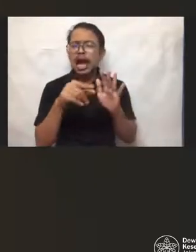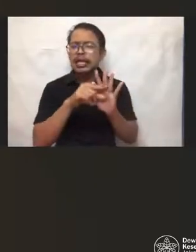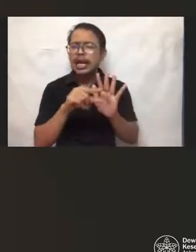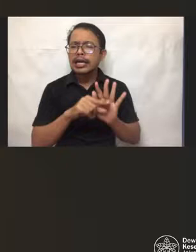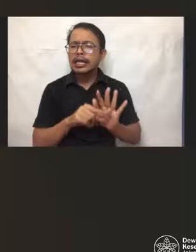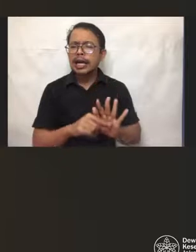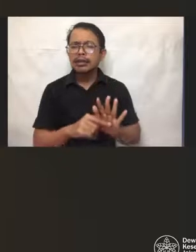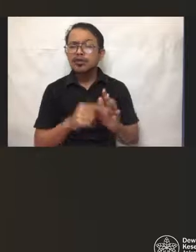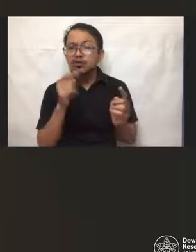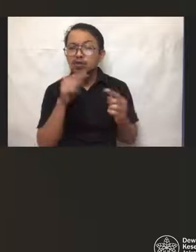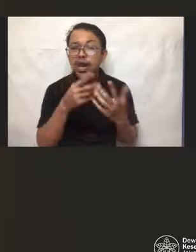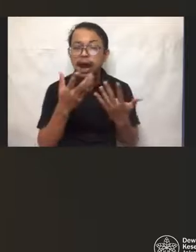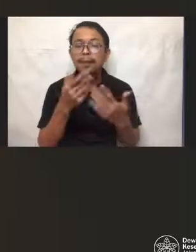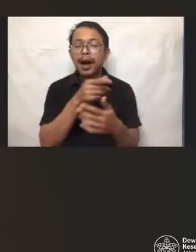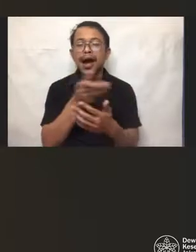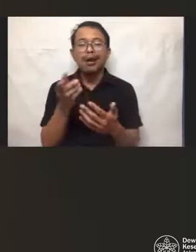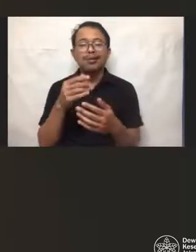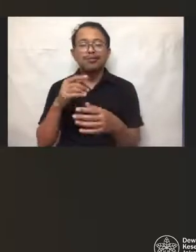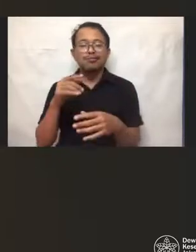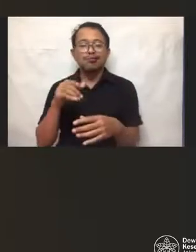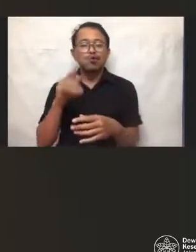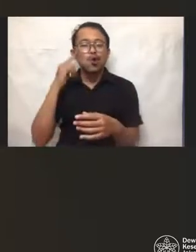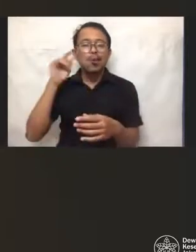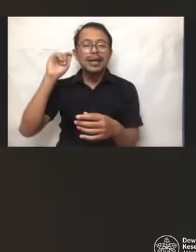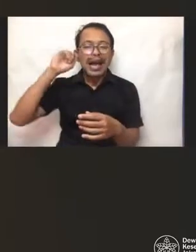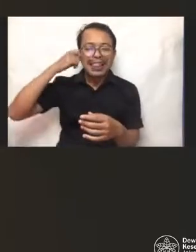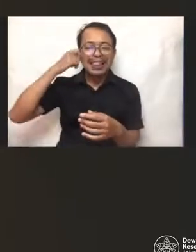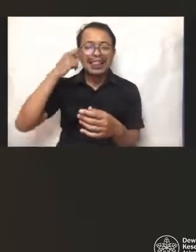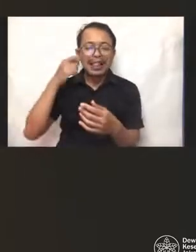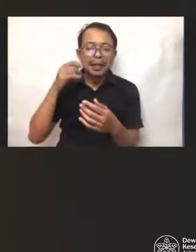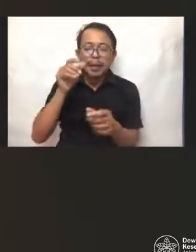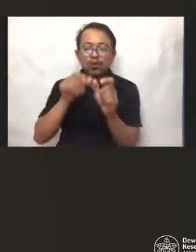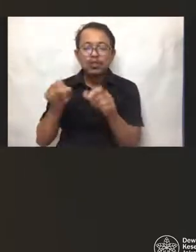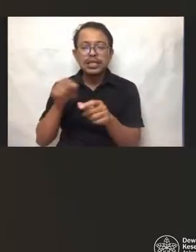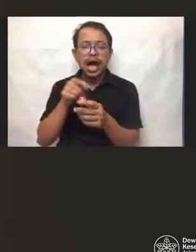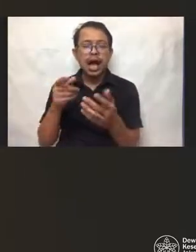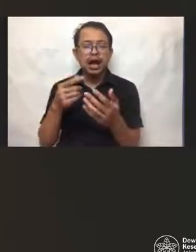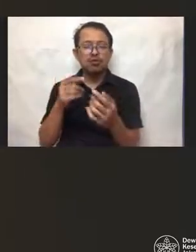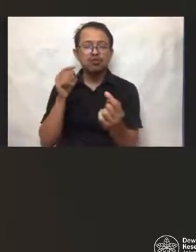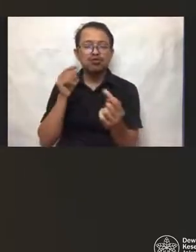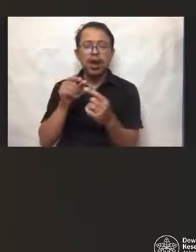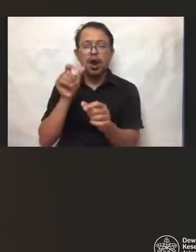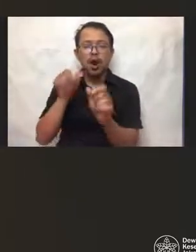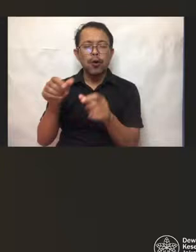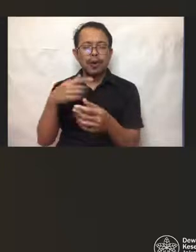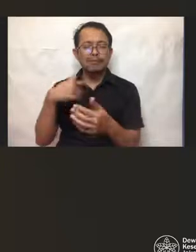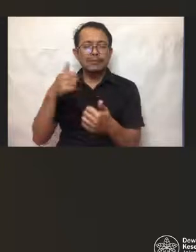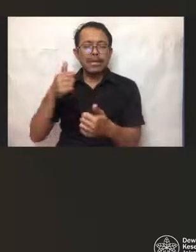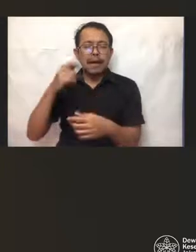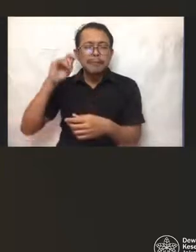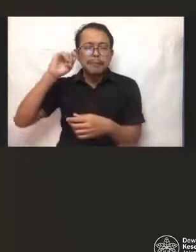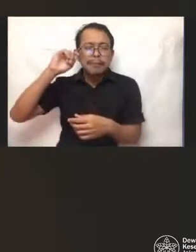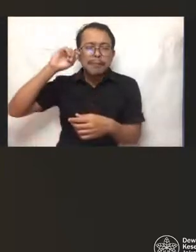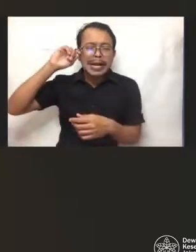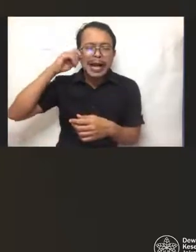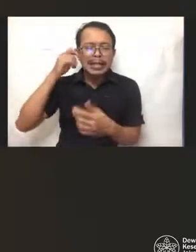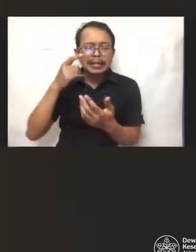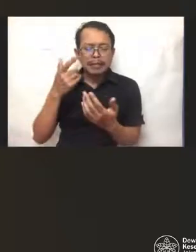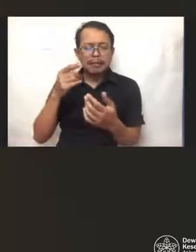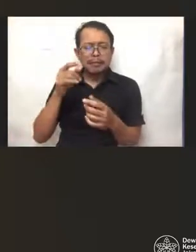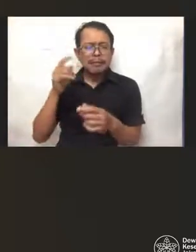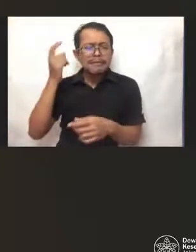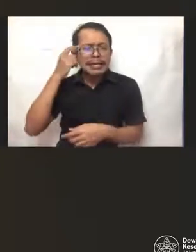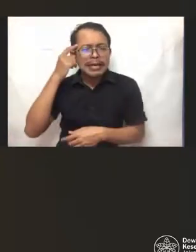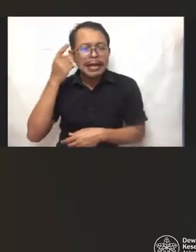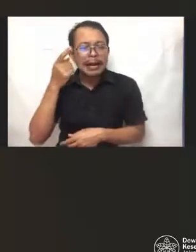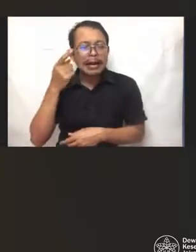mengingatkan manusia untuk menggunakan akalnya? Ada banyak sekali ayat yang berakhir dengan kalimat, afala ta'akilun. Apa kamu